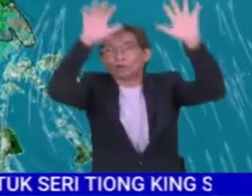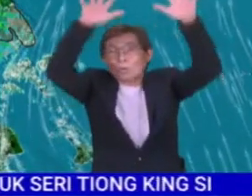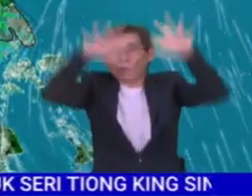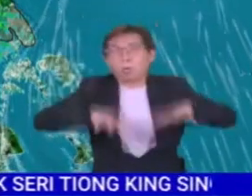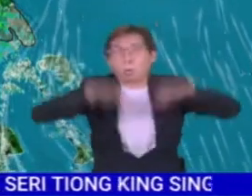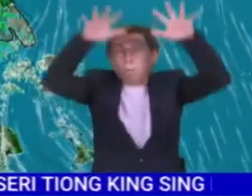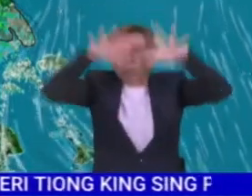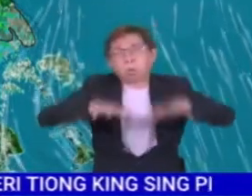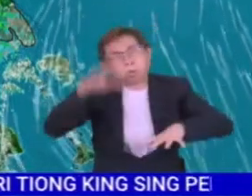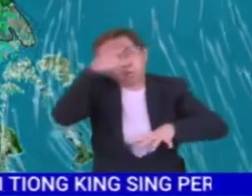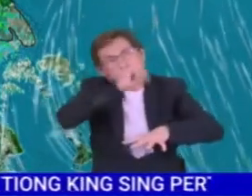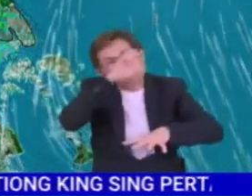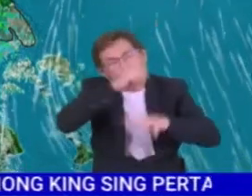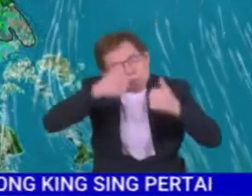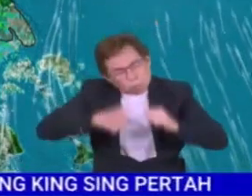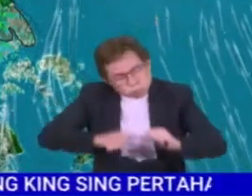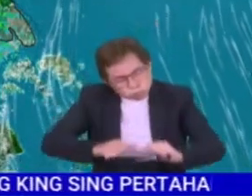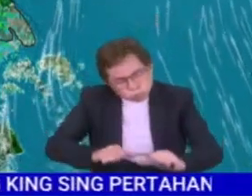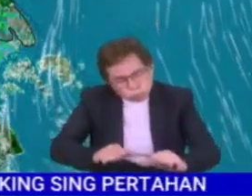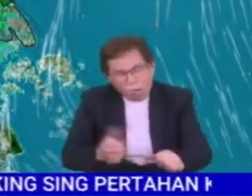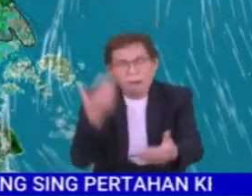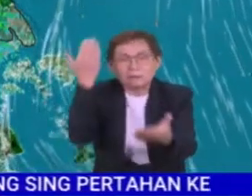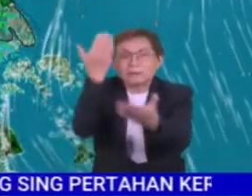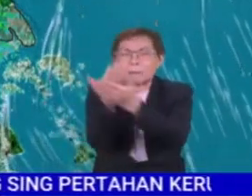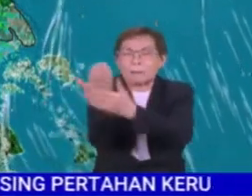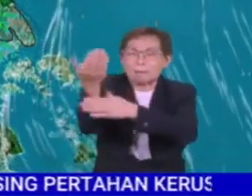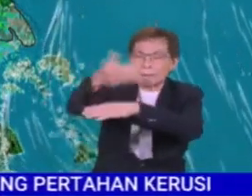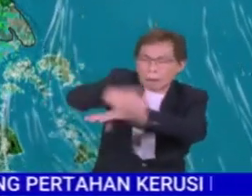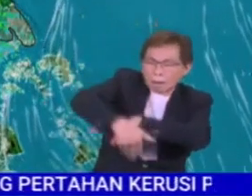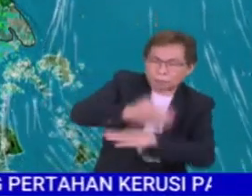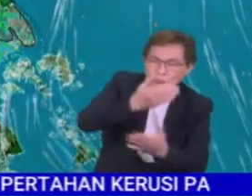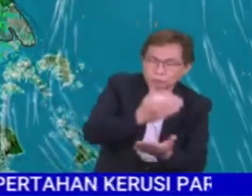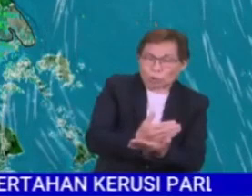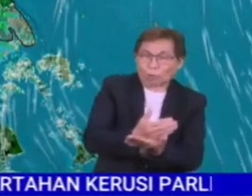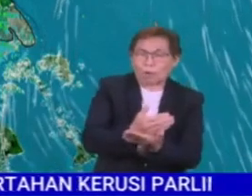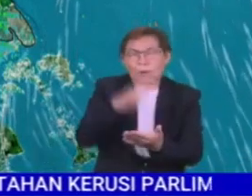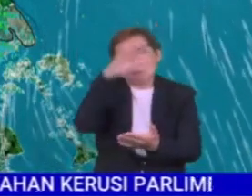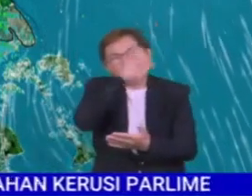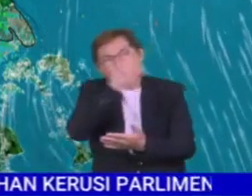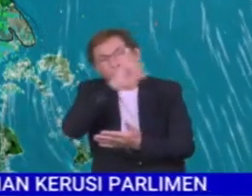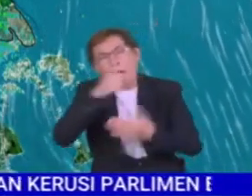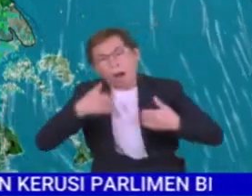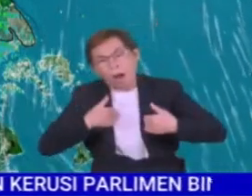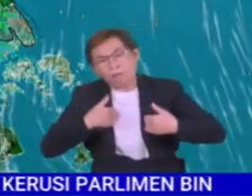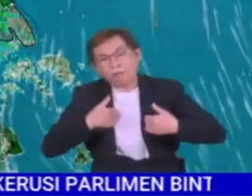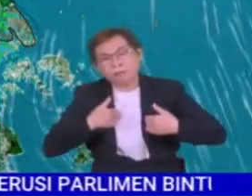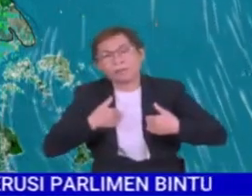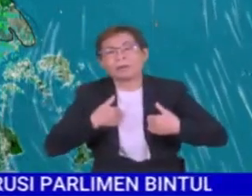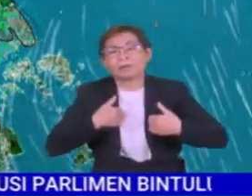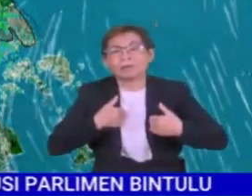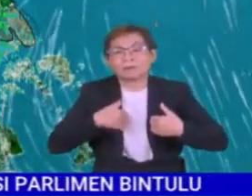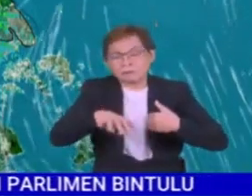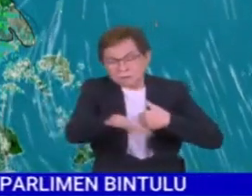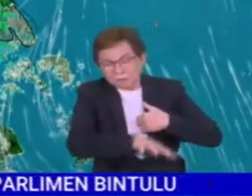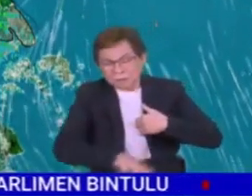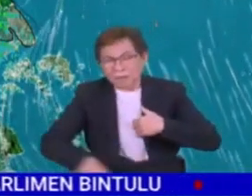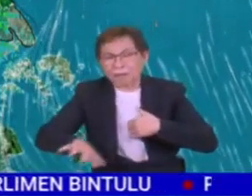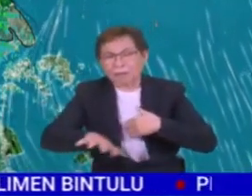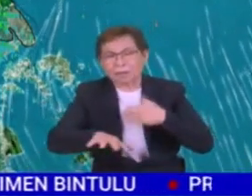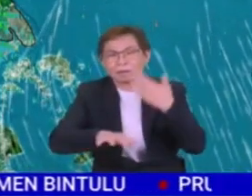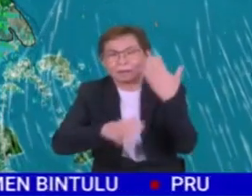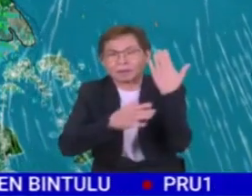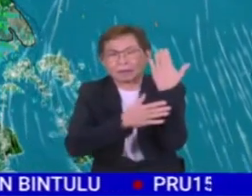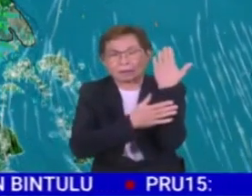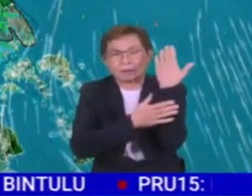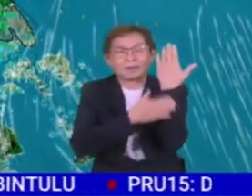lebat ini dijangka akan berterusan sehinggalah ke lewat malam nanti yang dijangka akan turut melibatkan daerah-daerah di sekitar pesisir